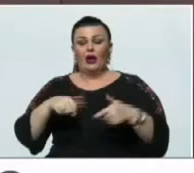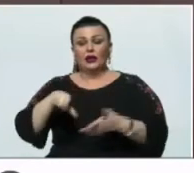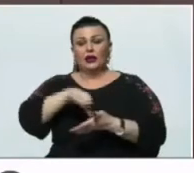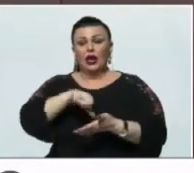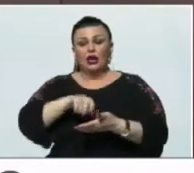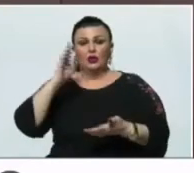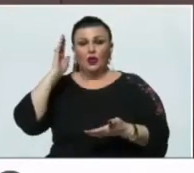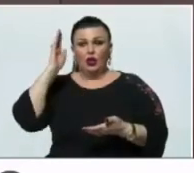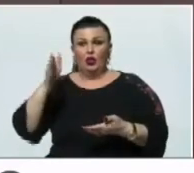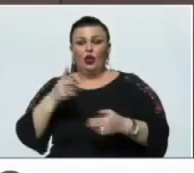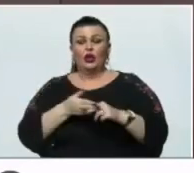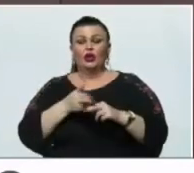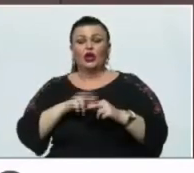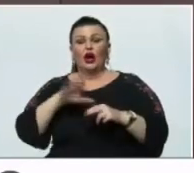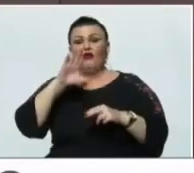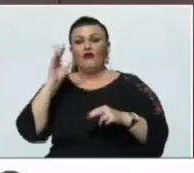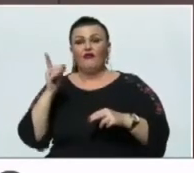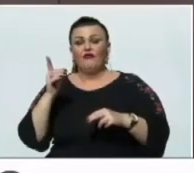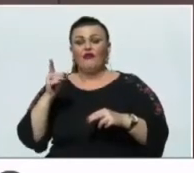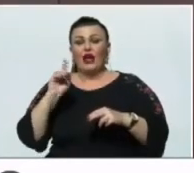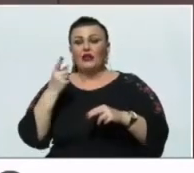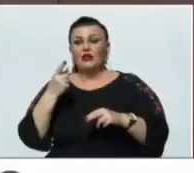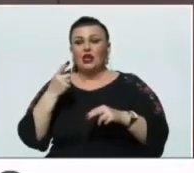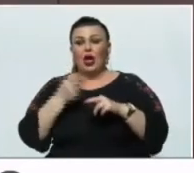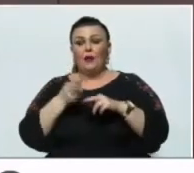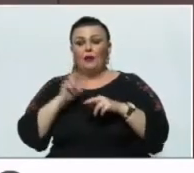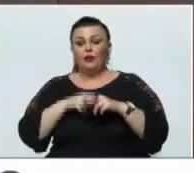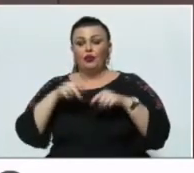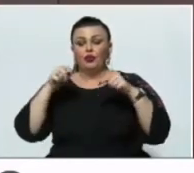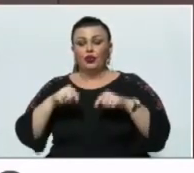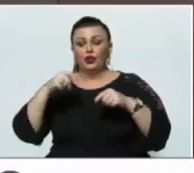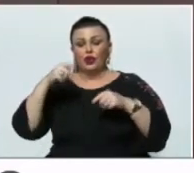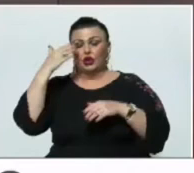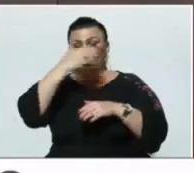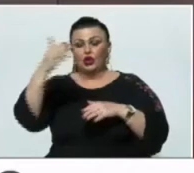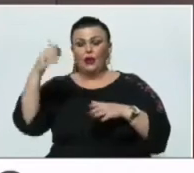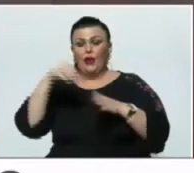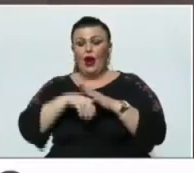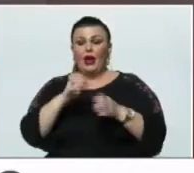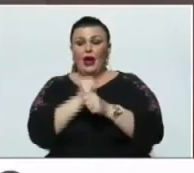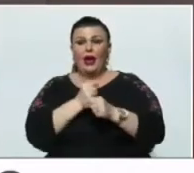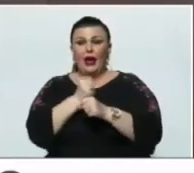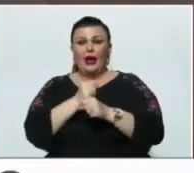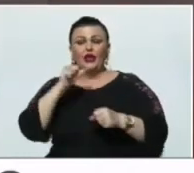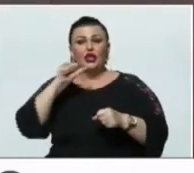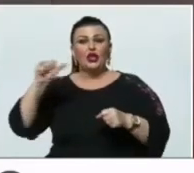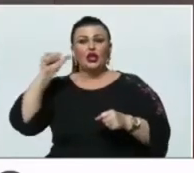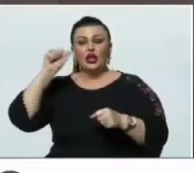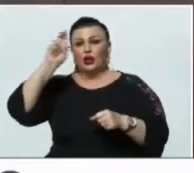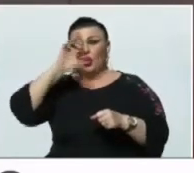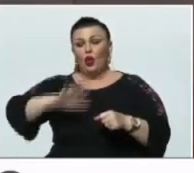təqdimat olacaq və xüsusilə niyə biz bu tədbiri belə bir ictimai tədbir formasında elədik? Çünki bildiyiniz kimi keçən il